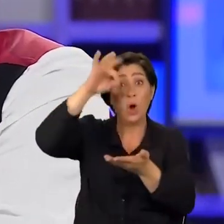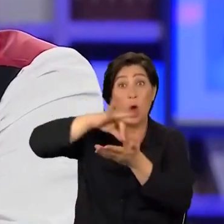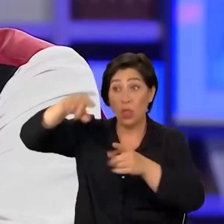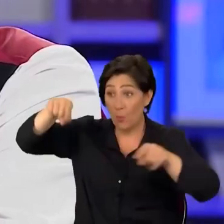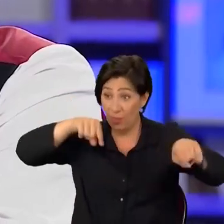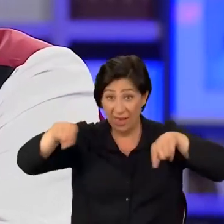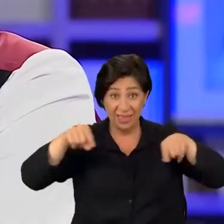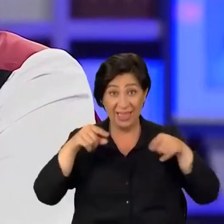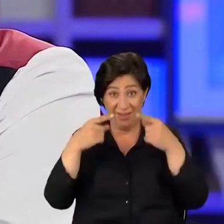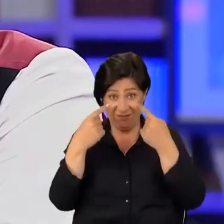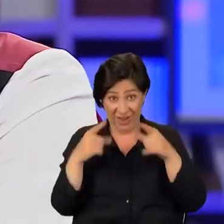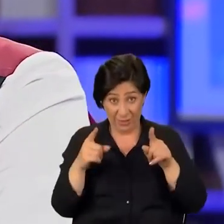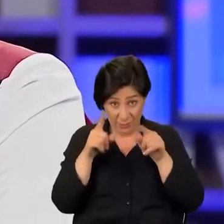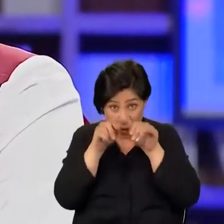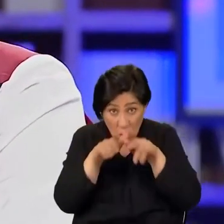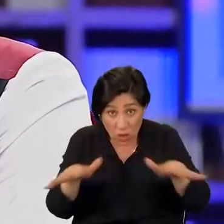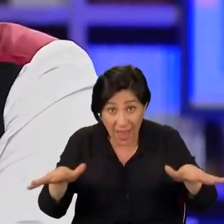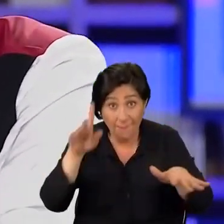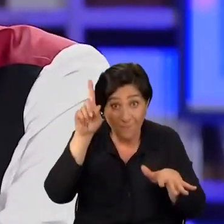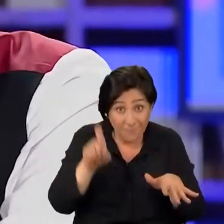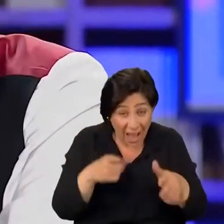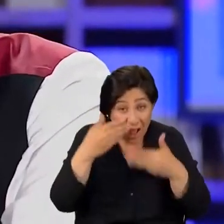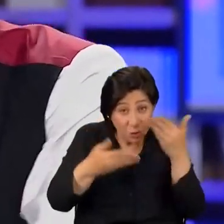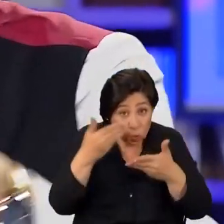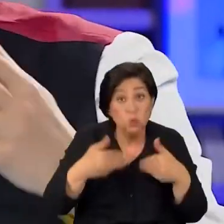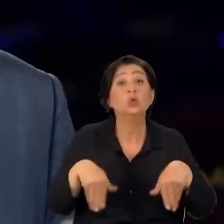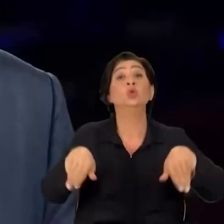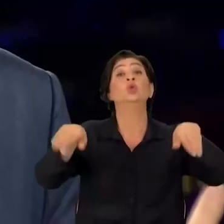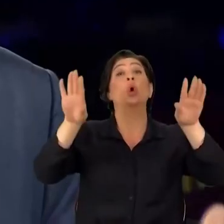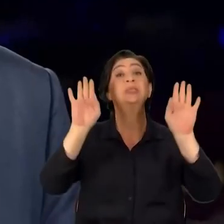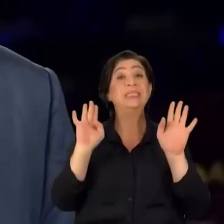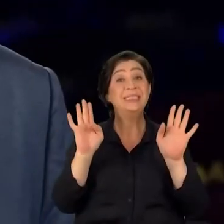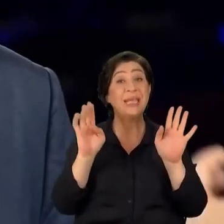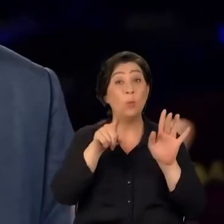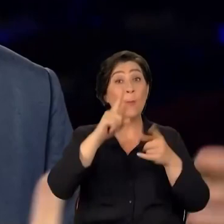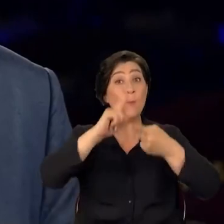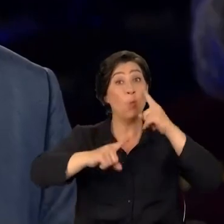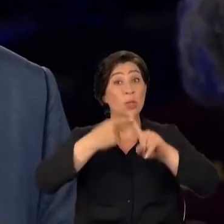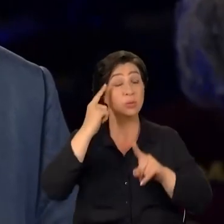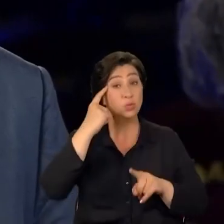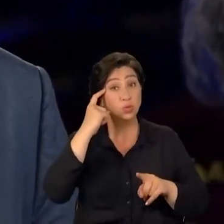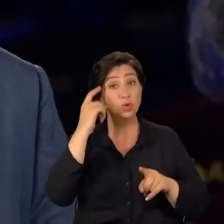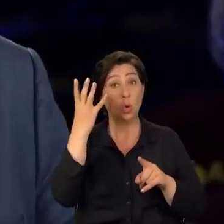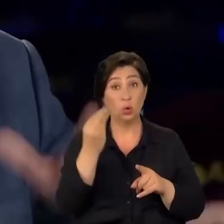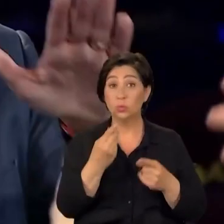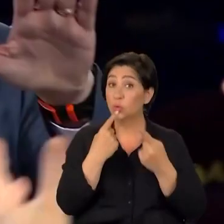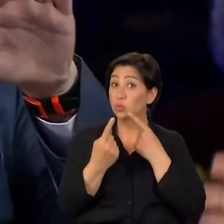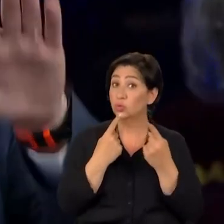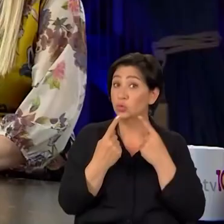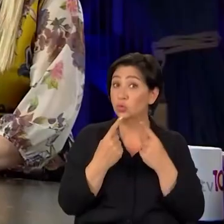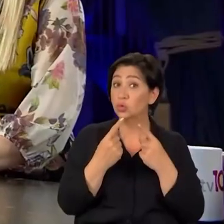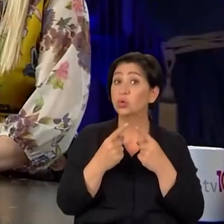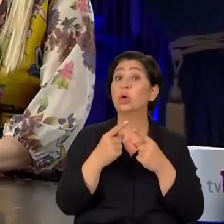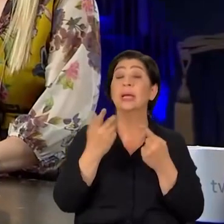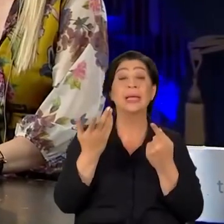göre uygulanan bir yöntemden bir bahsediyoruz. Yoksa bunun bir siyasi düşünce olmasından bahsediyoruz. Siyasi yöntem